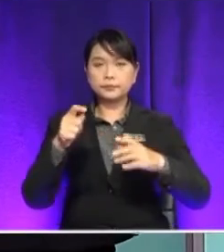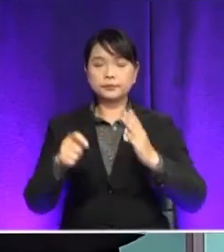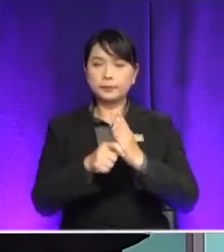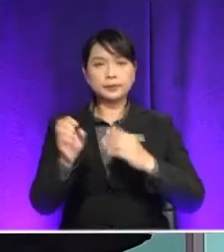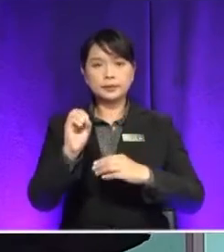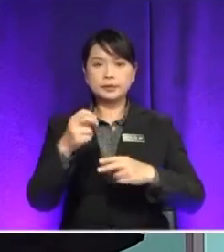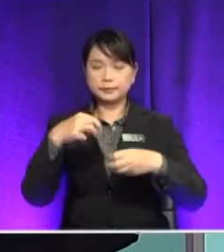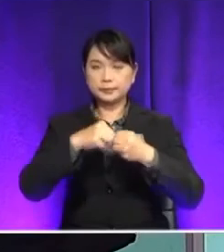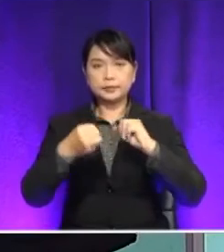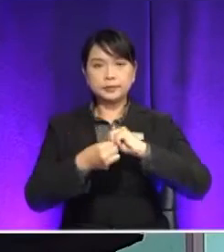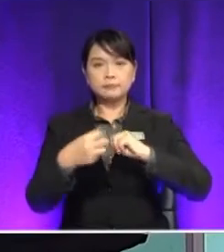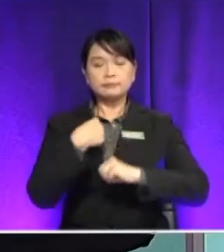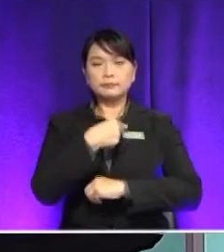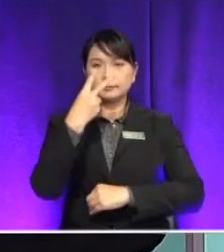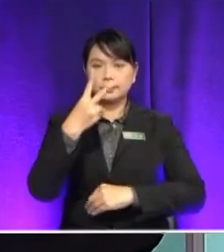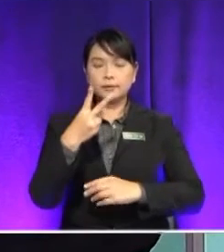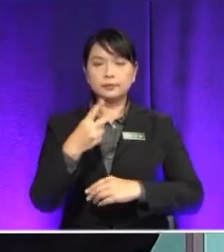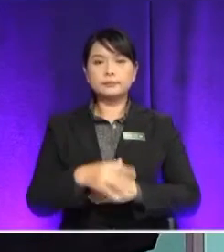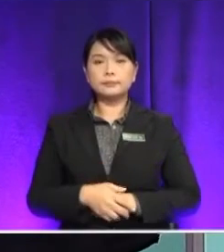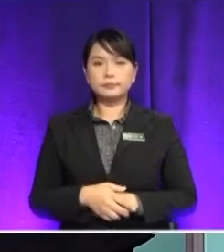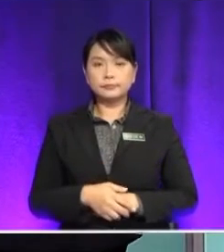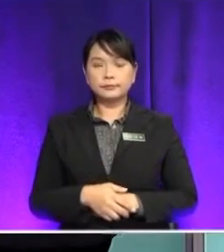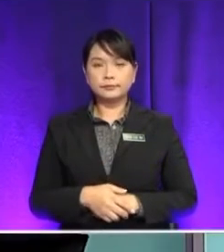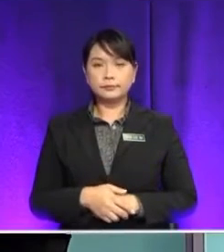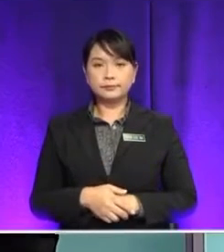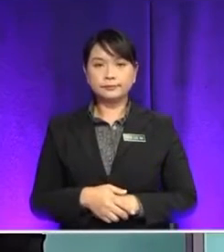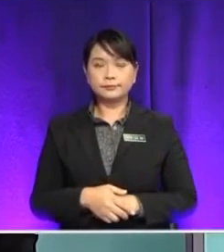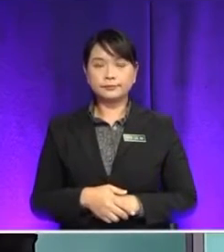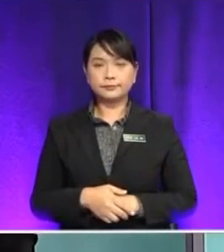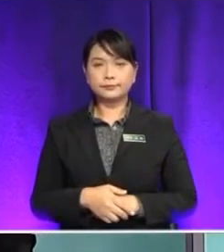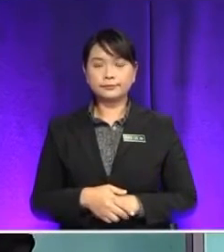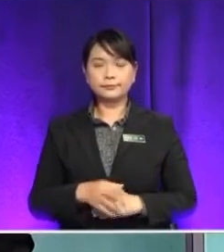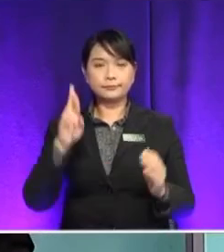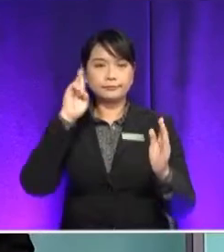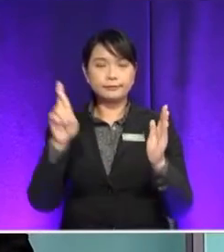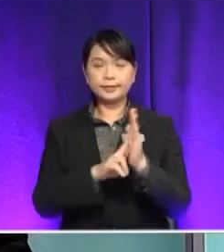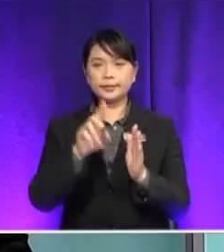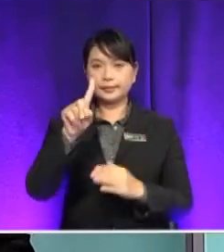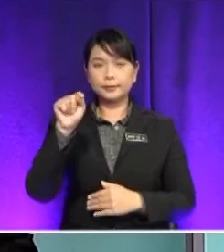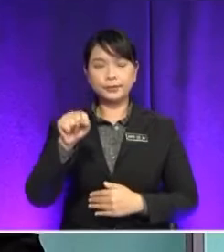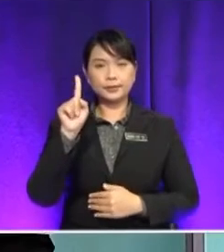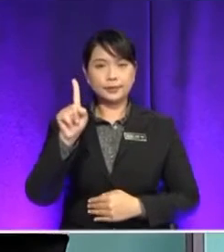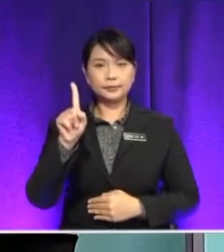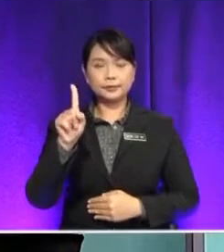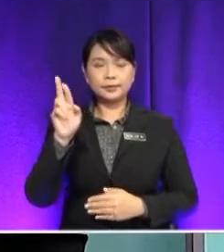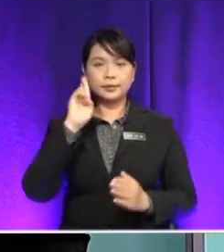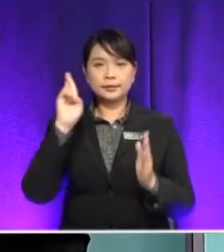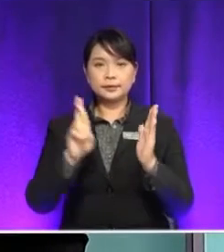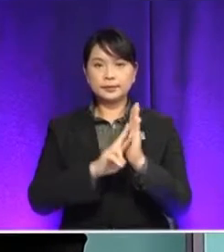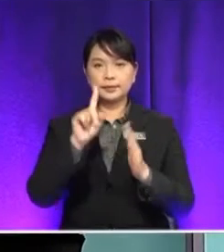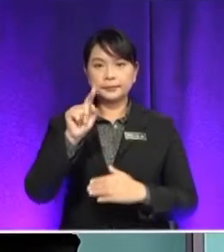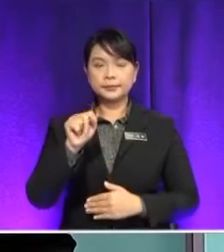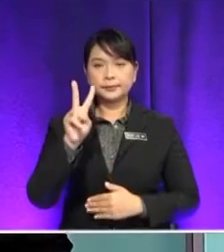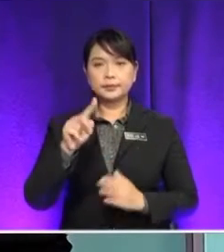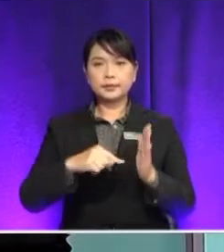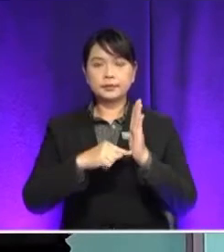nanti tengok satu ini satulah boleh Oke kita pergi yang pertama Dulu Akmal yaitu Raja satu point 1 dan raja satu poin